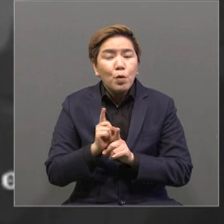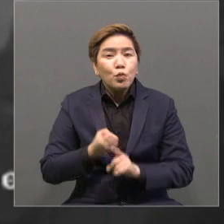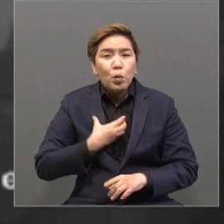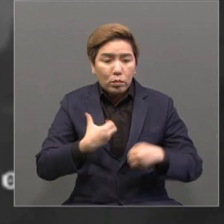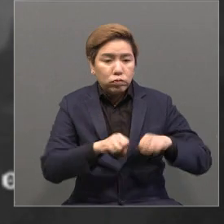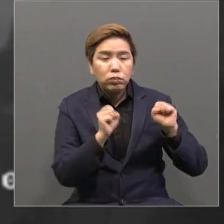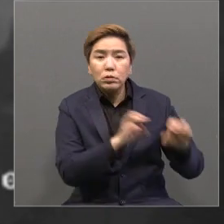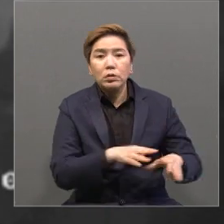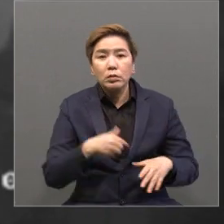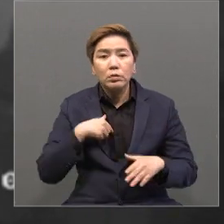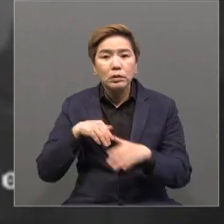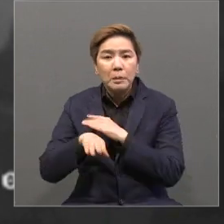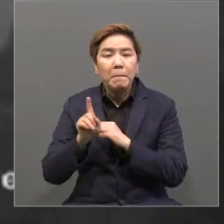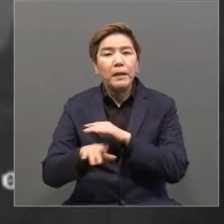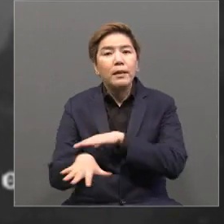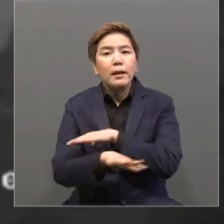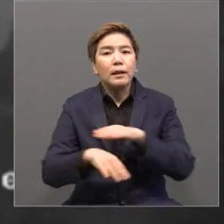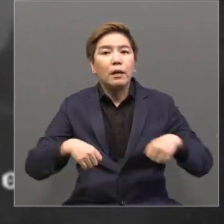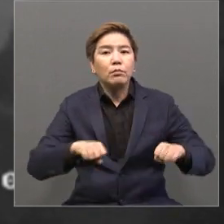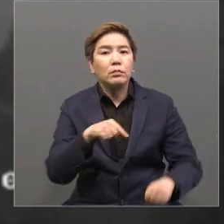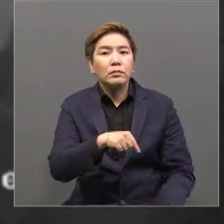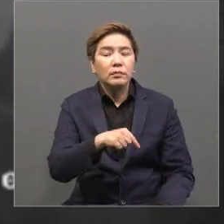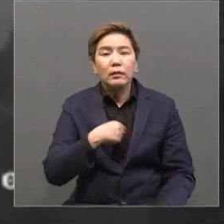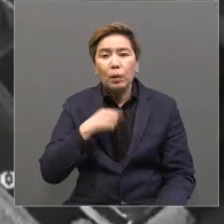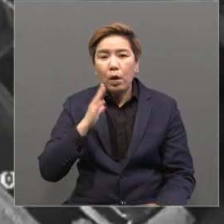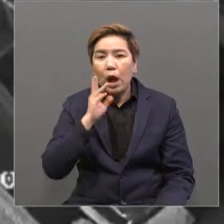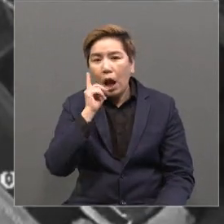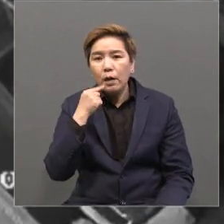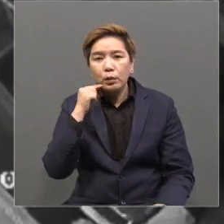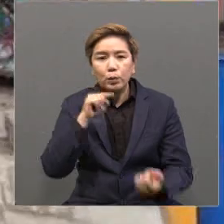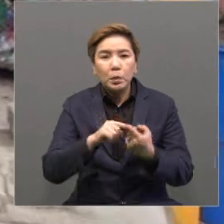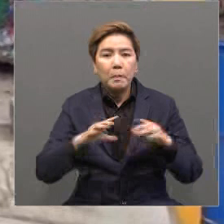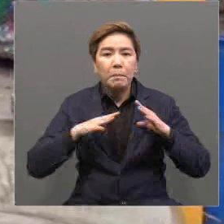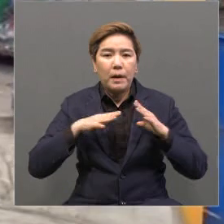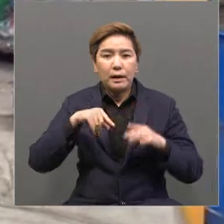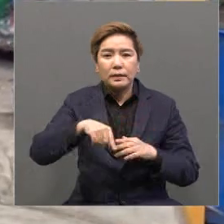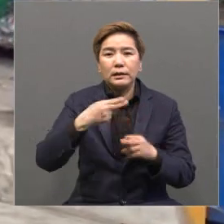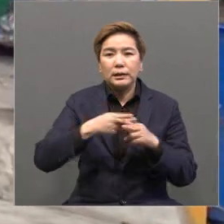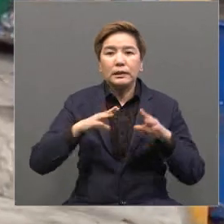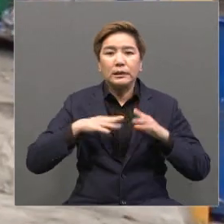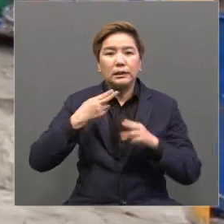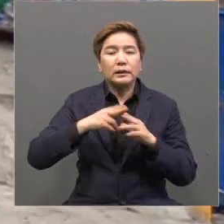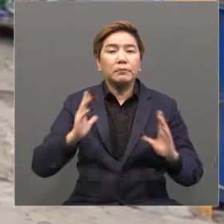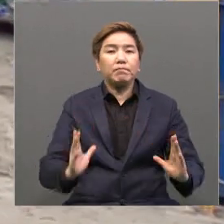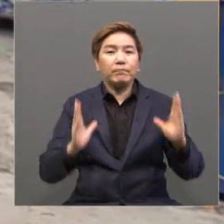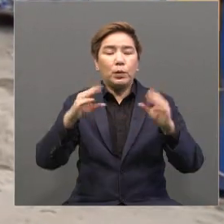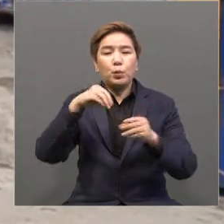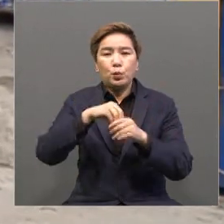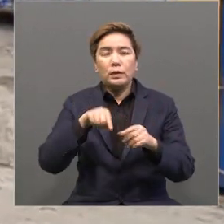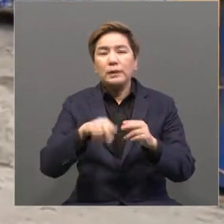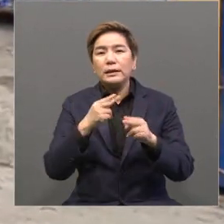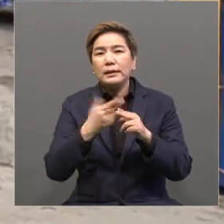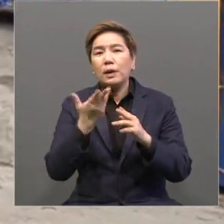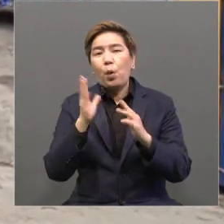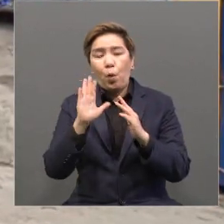ทิ้งมอเตอร์ไซค์นะฮะก็เลยเป็นหลักฐานเลยครับผู้สื่อข่าวเนี่ยไปที่หอพักอันนี้ชื่อหอพักอิงที่ลาเพลสอยู่ที่ตำบล